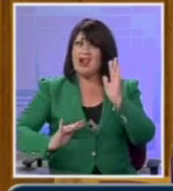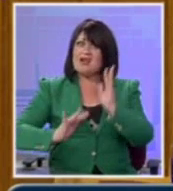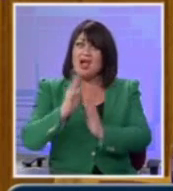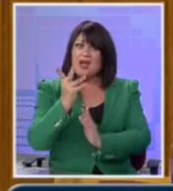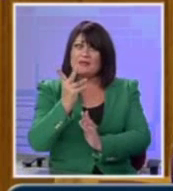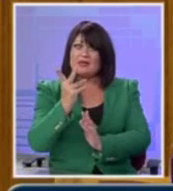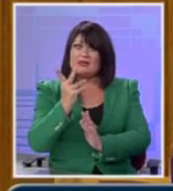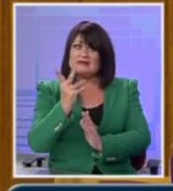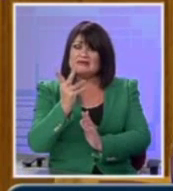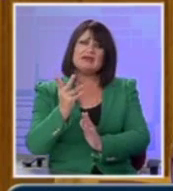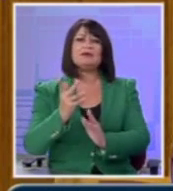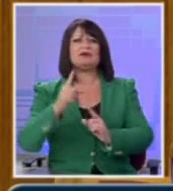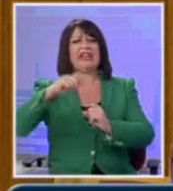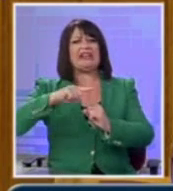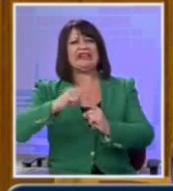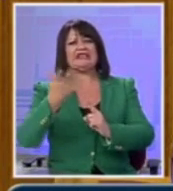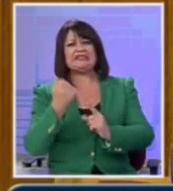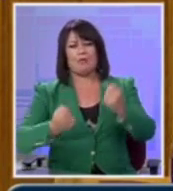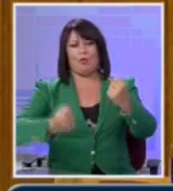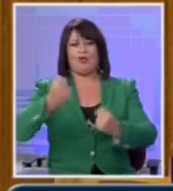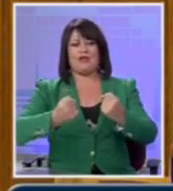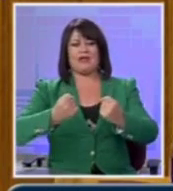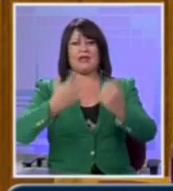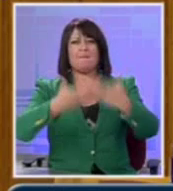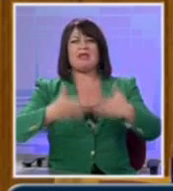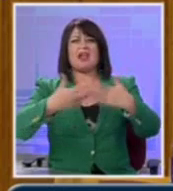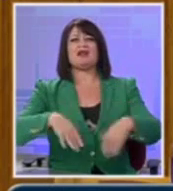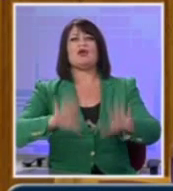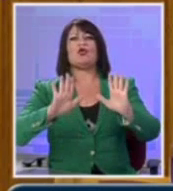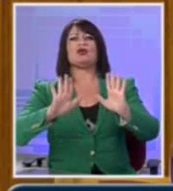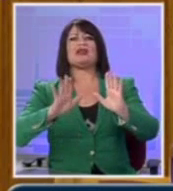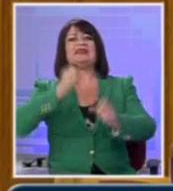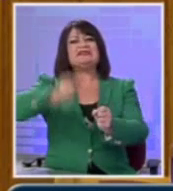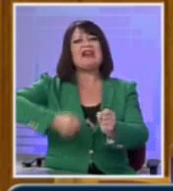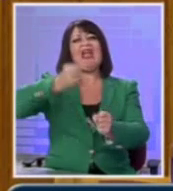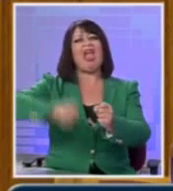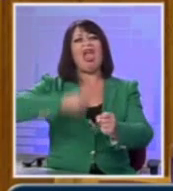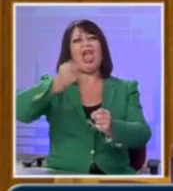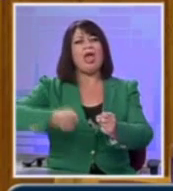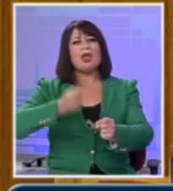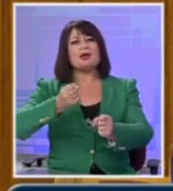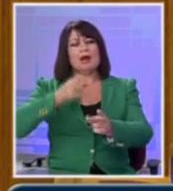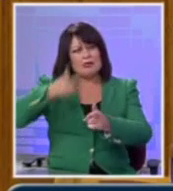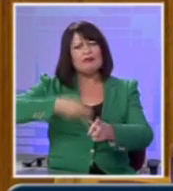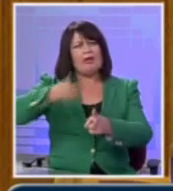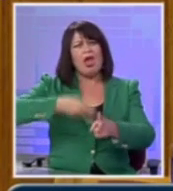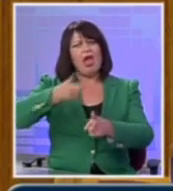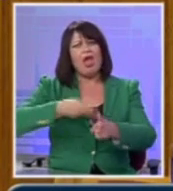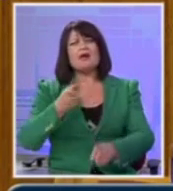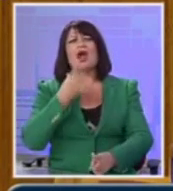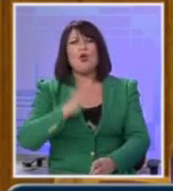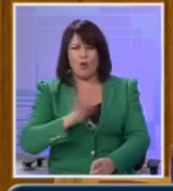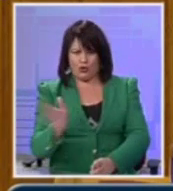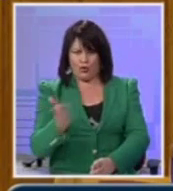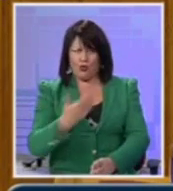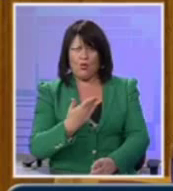υπάρχουν μηχανοδικοί και τεχνίτες και επομένως εμπορευματικά τρένα στο σιδηρόδρομο και στα μέσα σταθερής τροχιάς επειδή τους